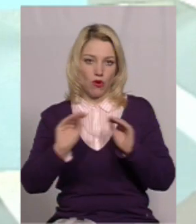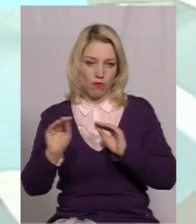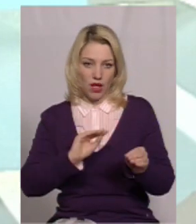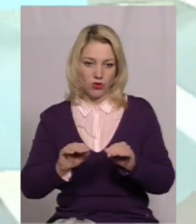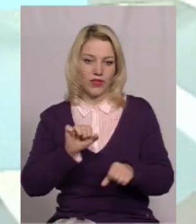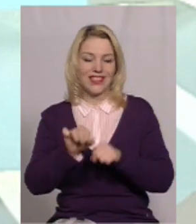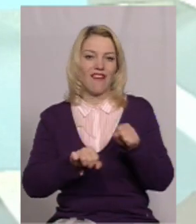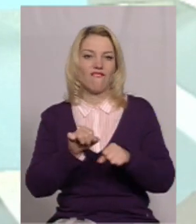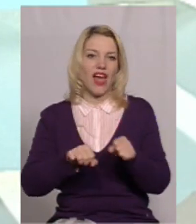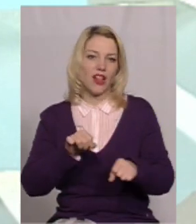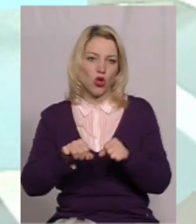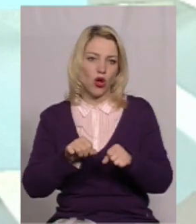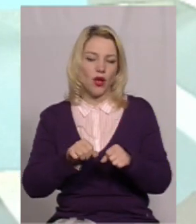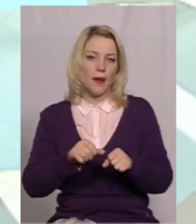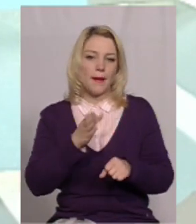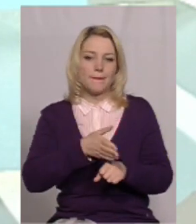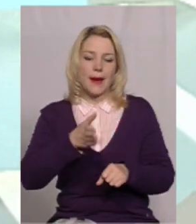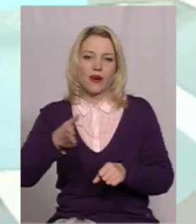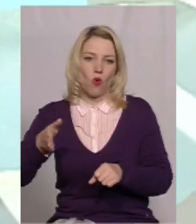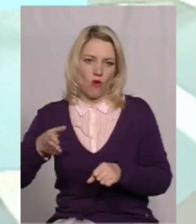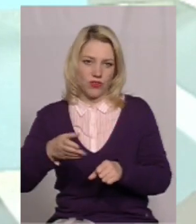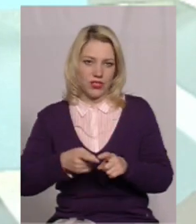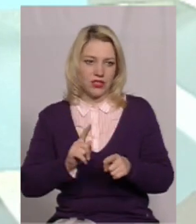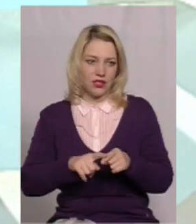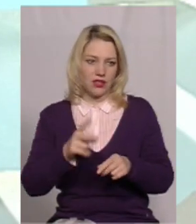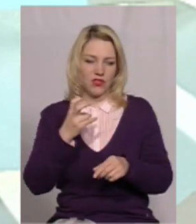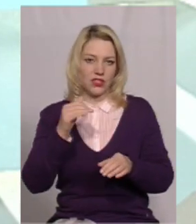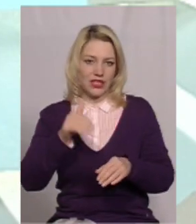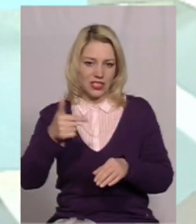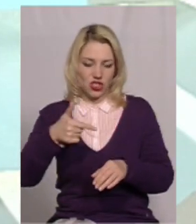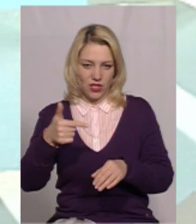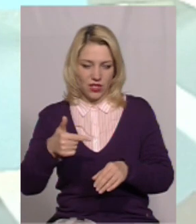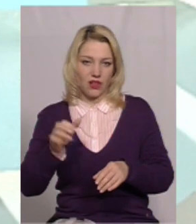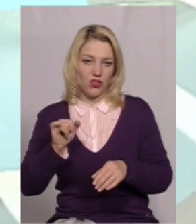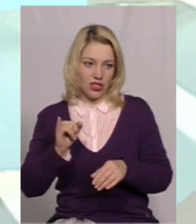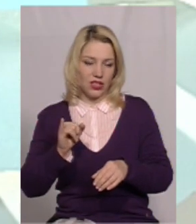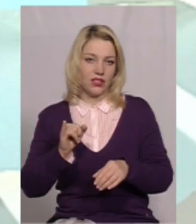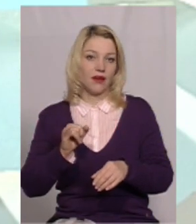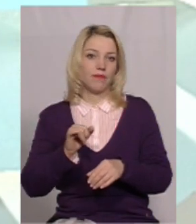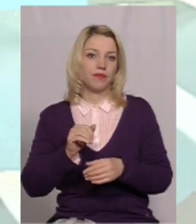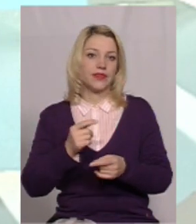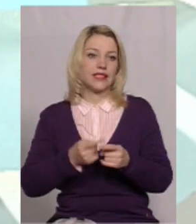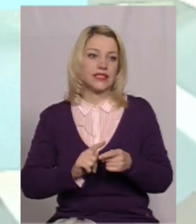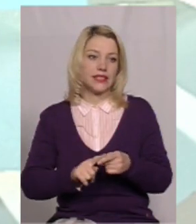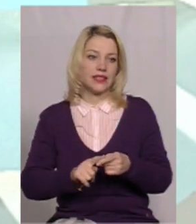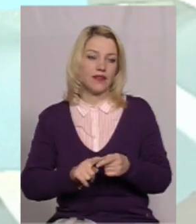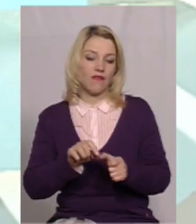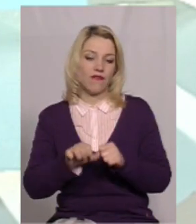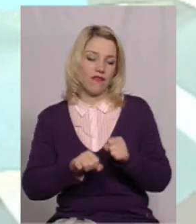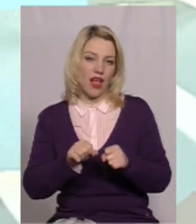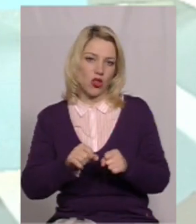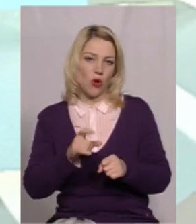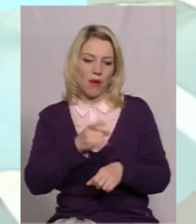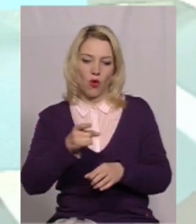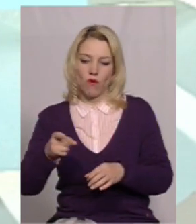велопарковки. Цього року ми на то виділили 200 тисяч гривень. І переважно ці велопарковки